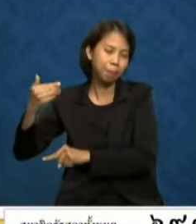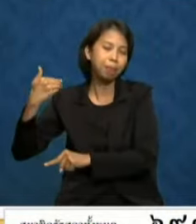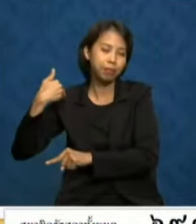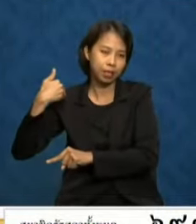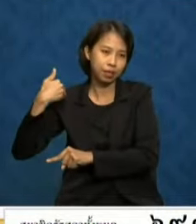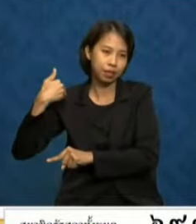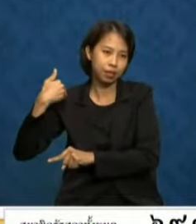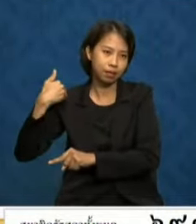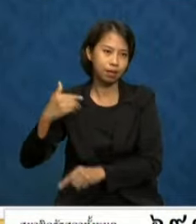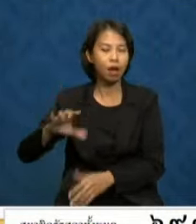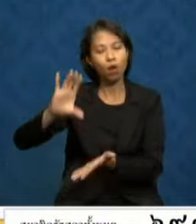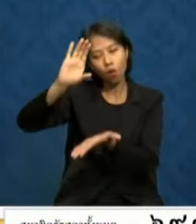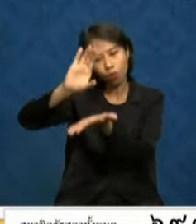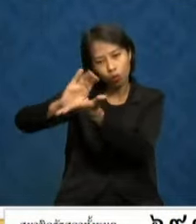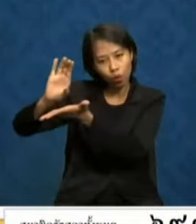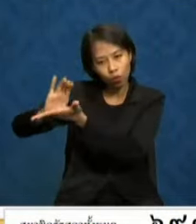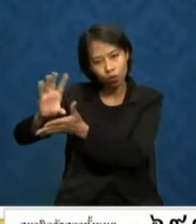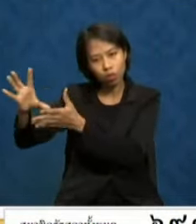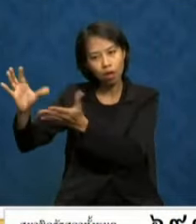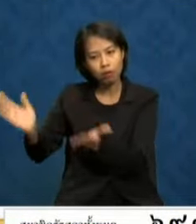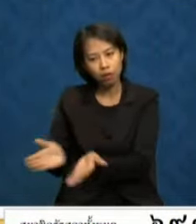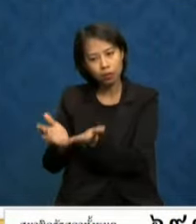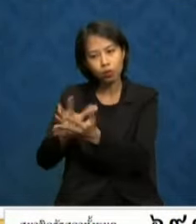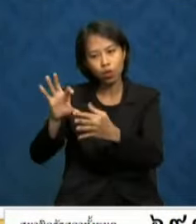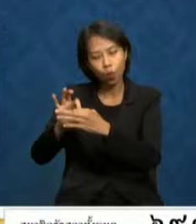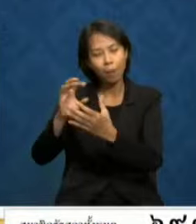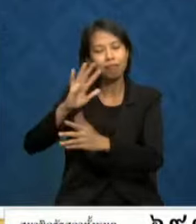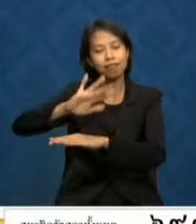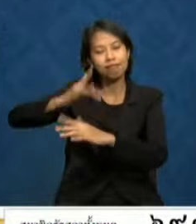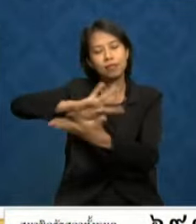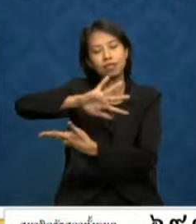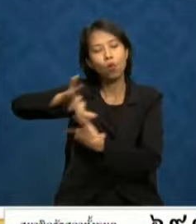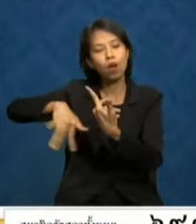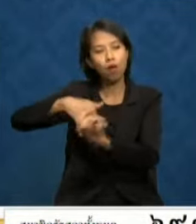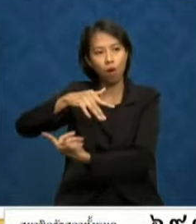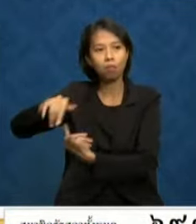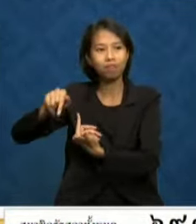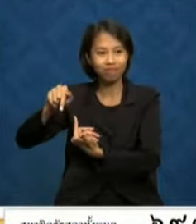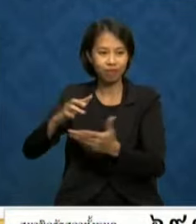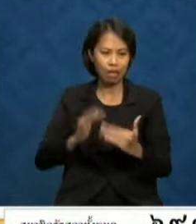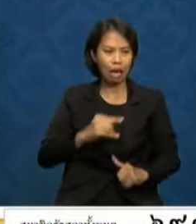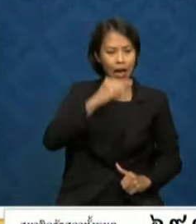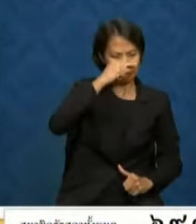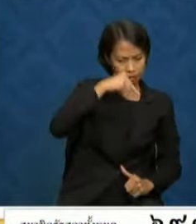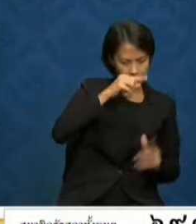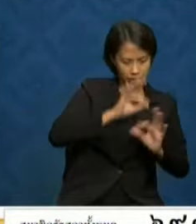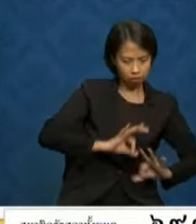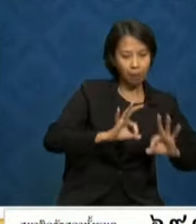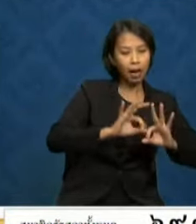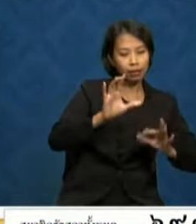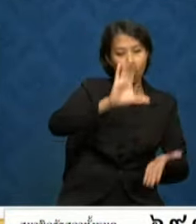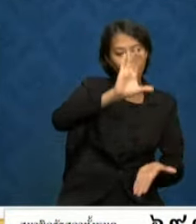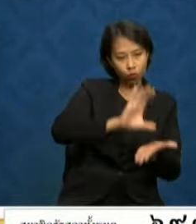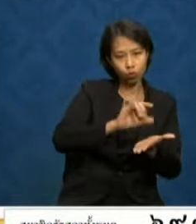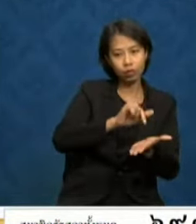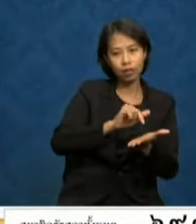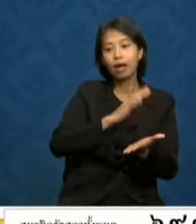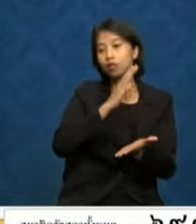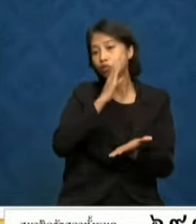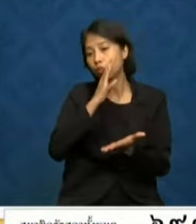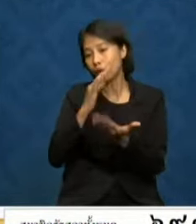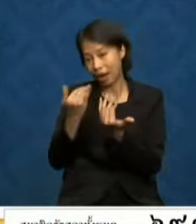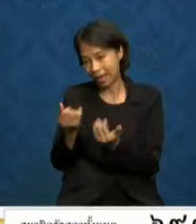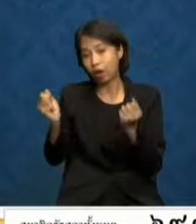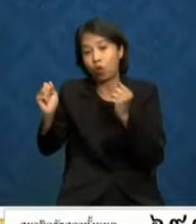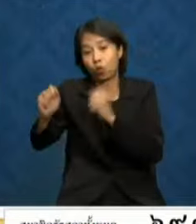างๆหรือจะเป็น adaptation fund เราจำเป็นจะต้องมีการสนับสนุนตัวนี้ถ้าเราสามารถใช้ประโยชน์จาก